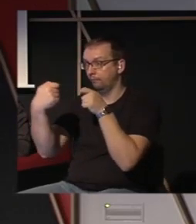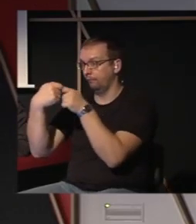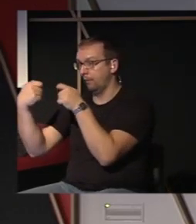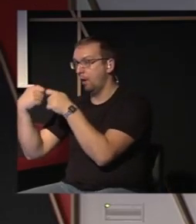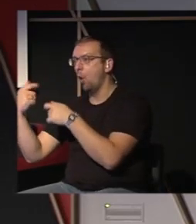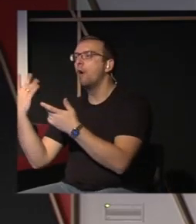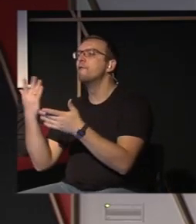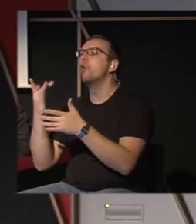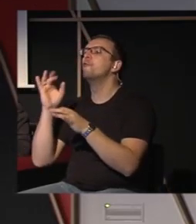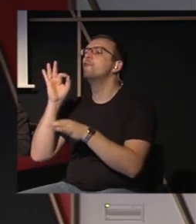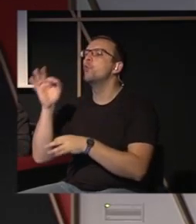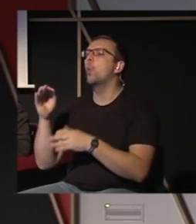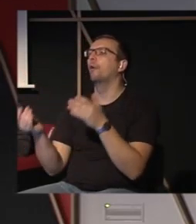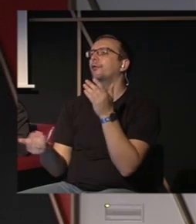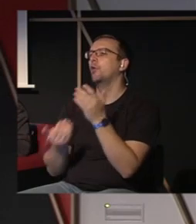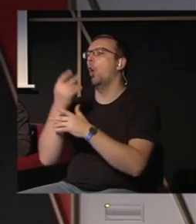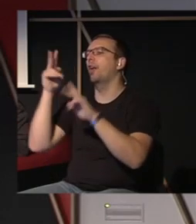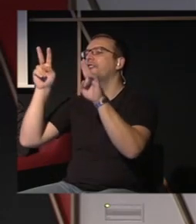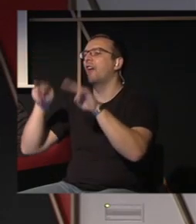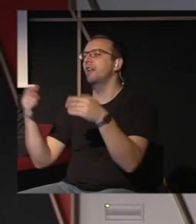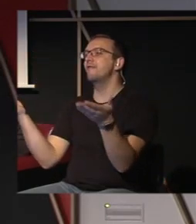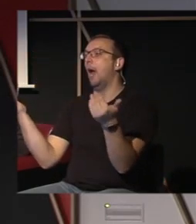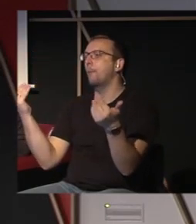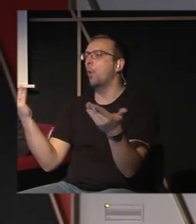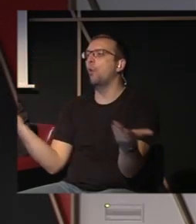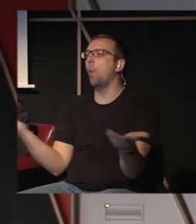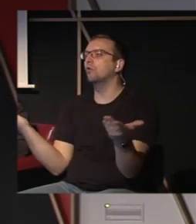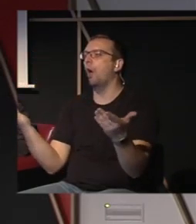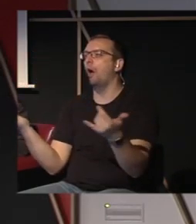другие есть возможности? Не могли бы вы рассказать?